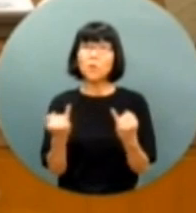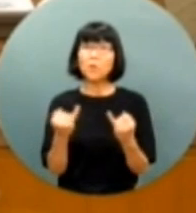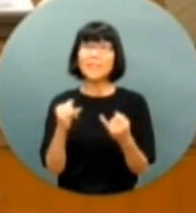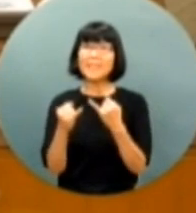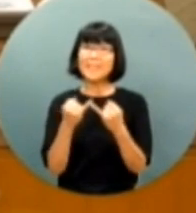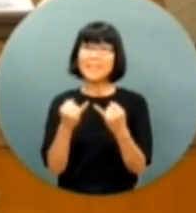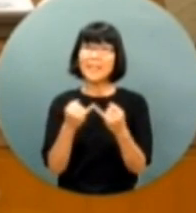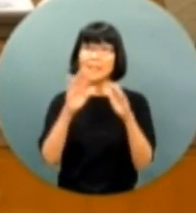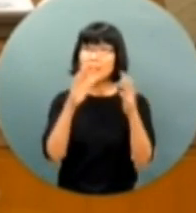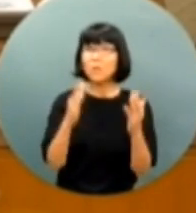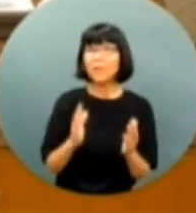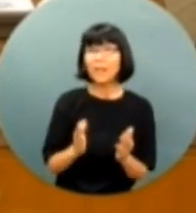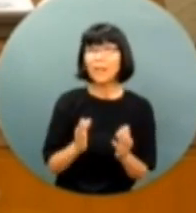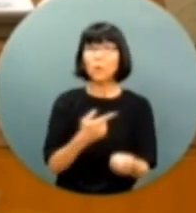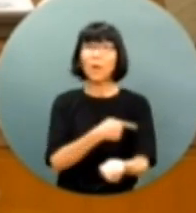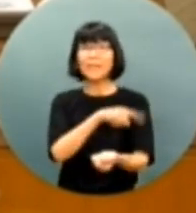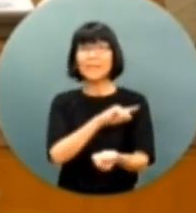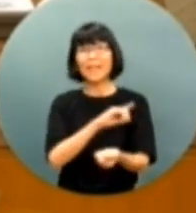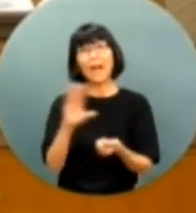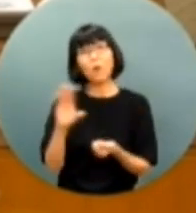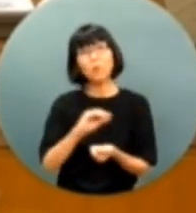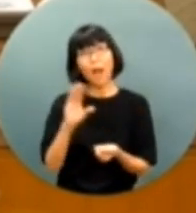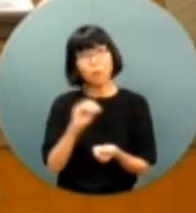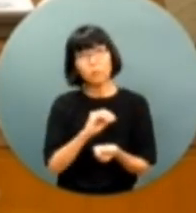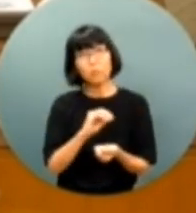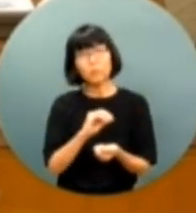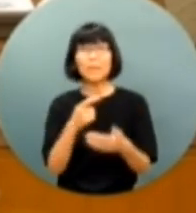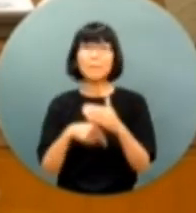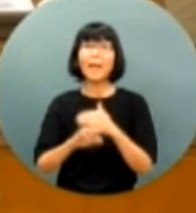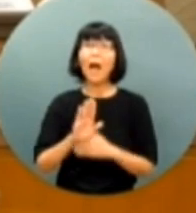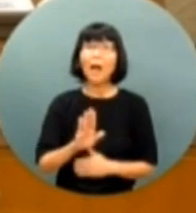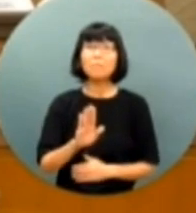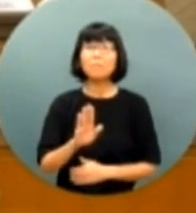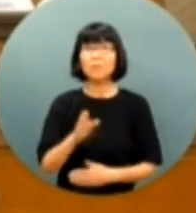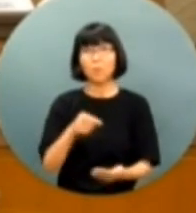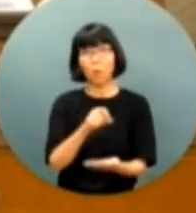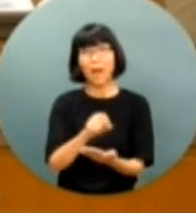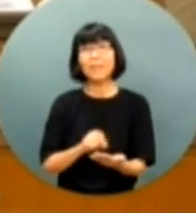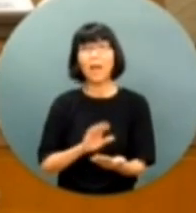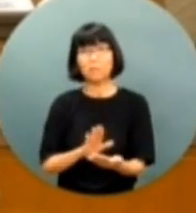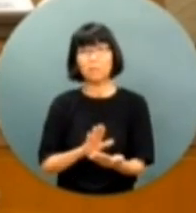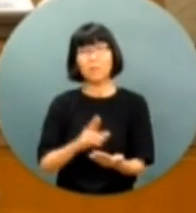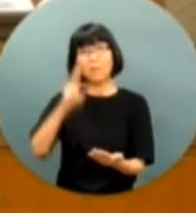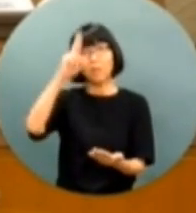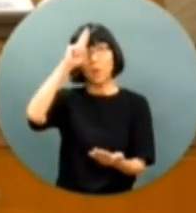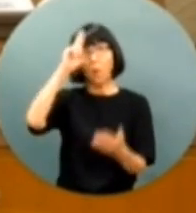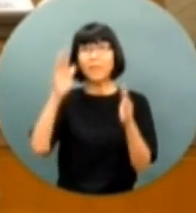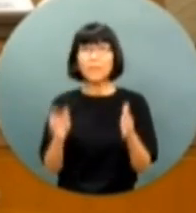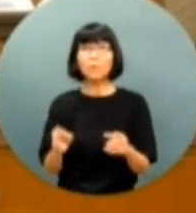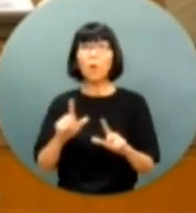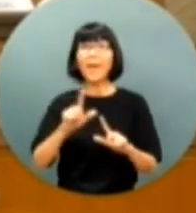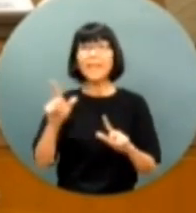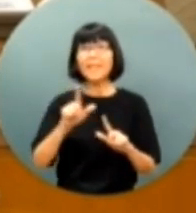感覚、能力を生かすことなどを指すとされております。お昼の NHK の番組でも、